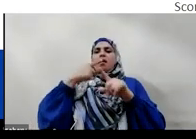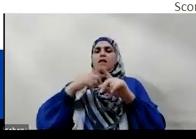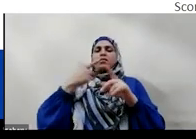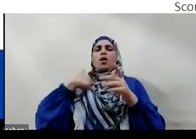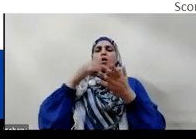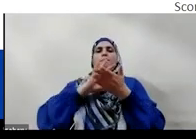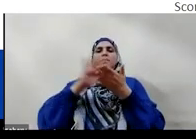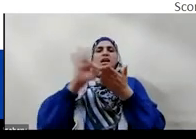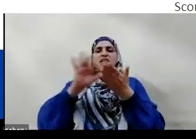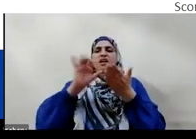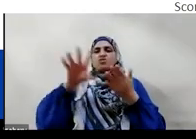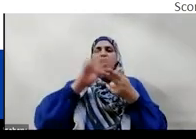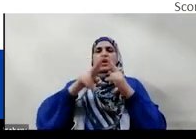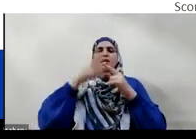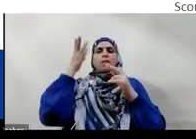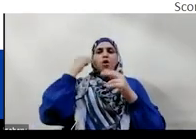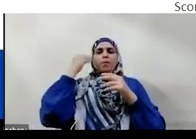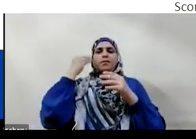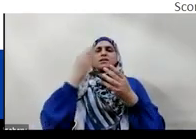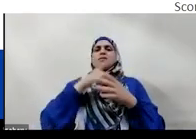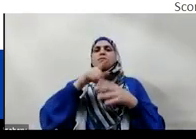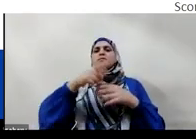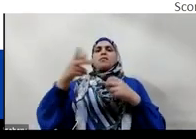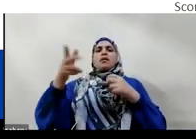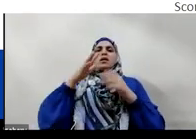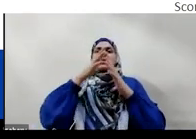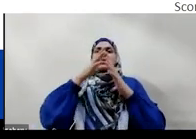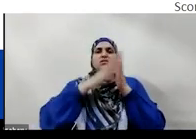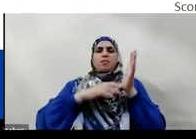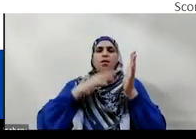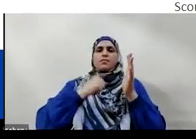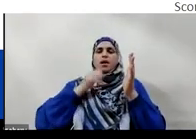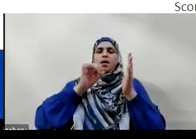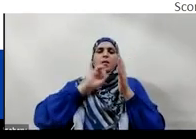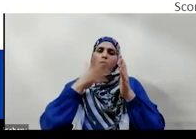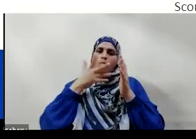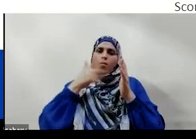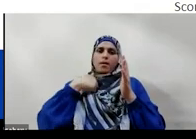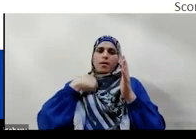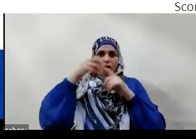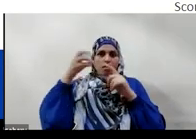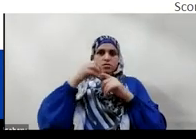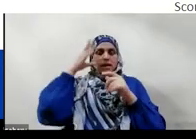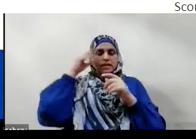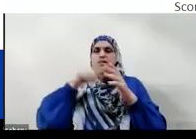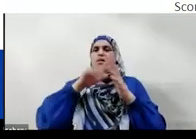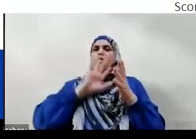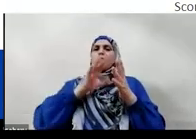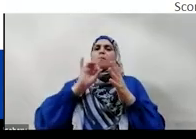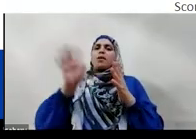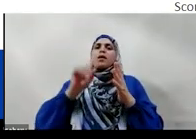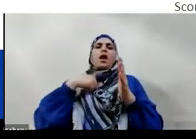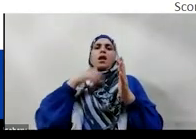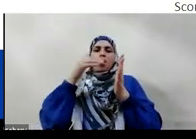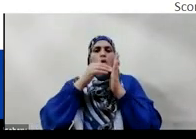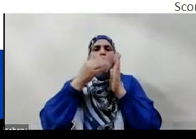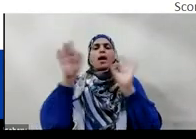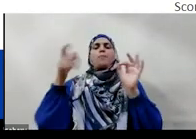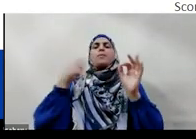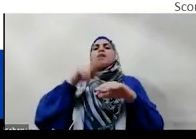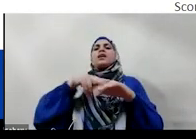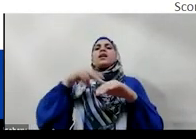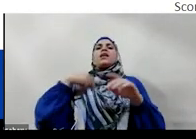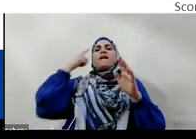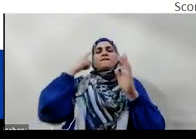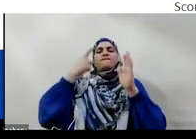اي انفورميشن لانه ده ممكن يعرض الابلكيشن بتاعي للاستبعاد، وان انا الابلكيشن ان انا فاهم ان الابلكيشن بتاعي